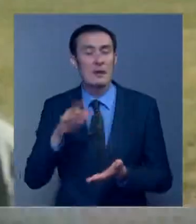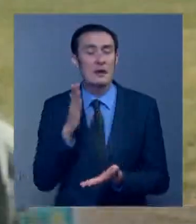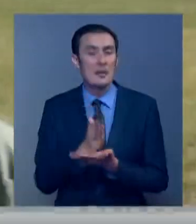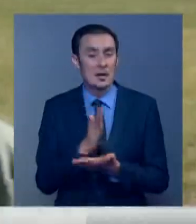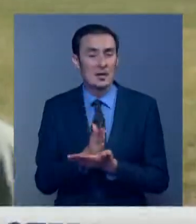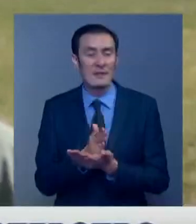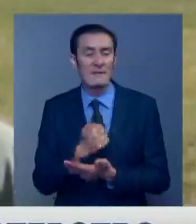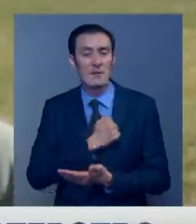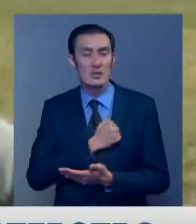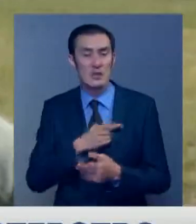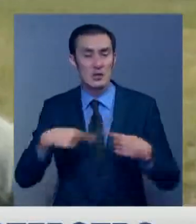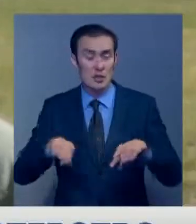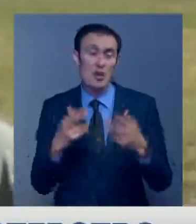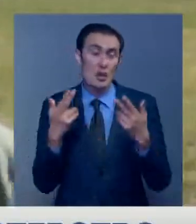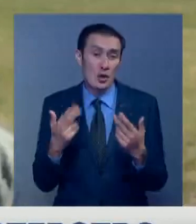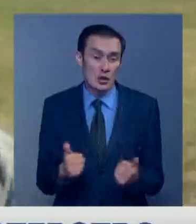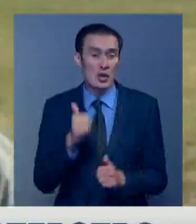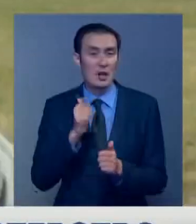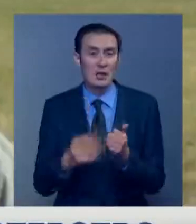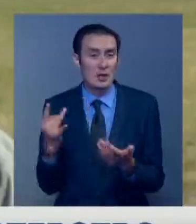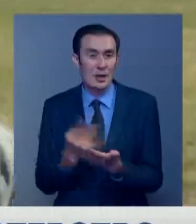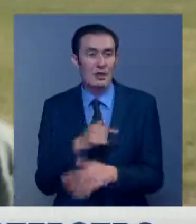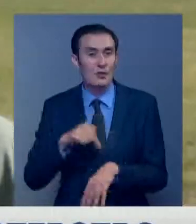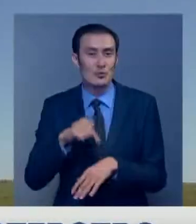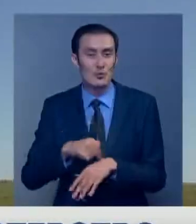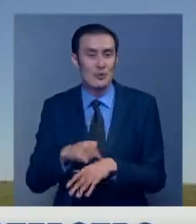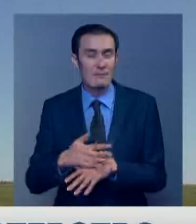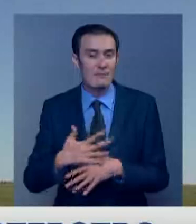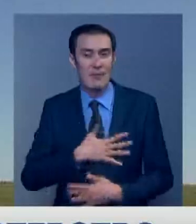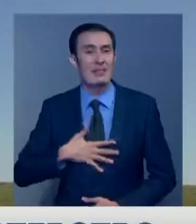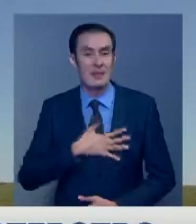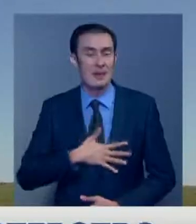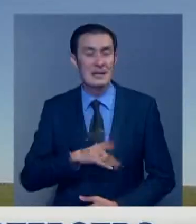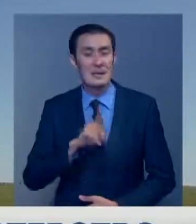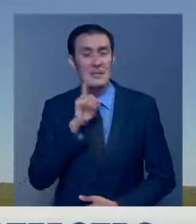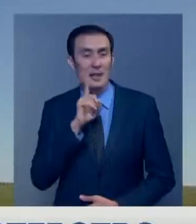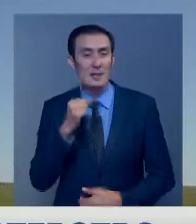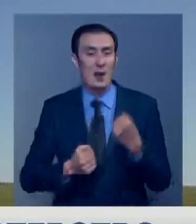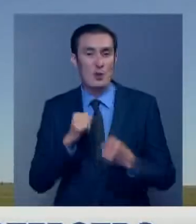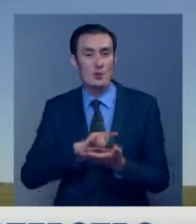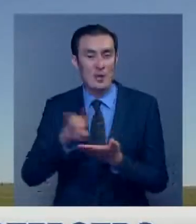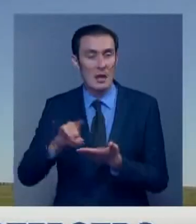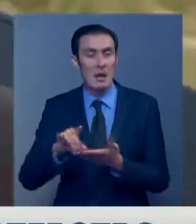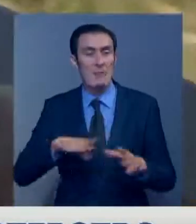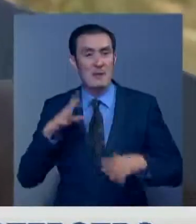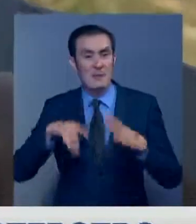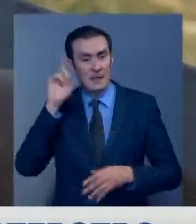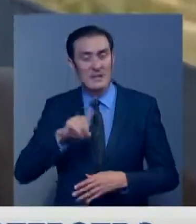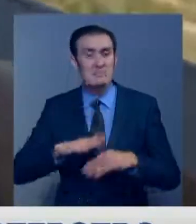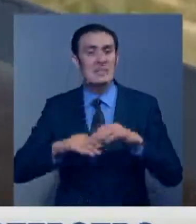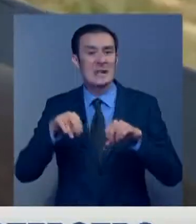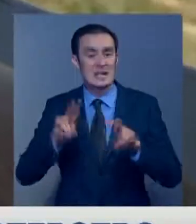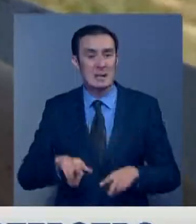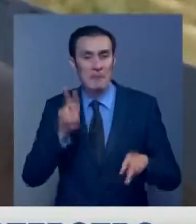пребывания в воинской части. Конечно, каждый раз испытываю волнение. Вместе с молодыми летчиками боевые навыки отработали и